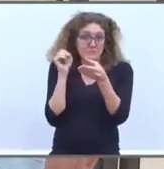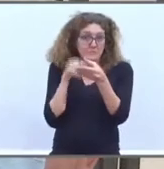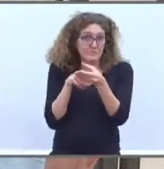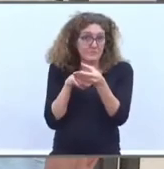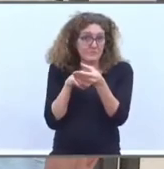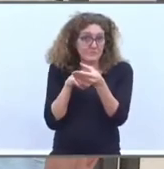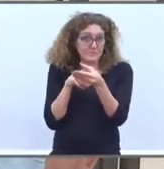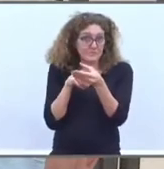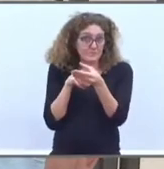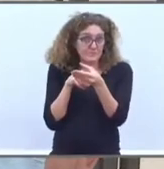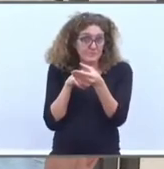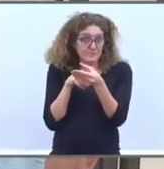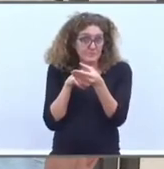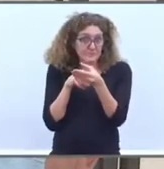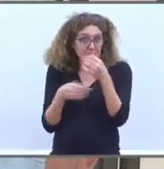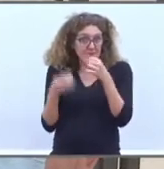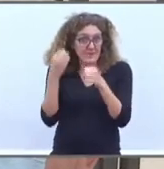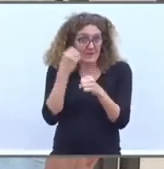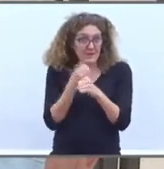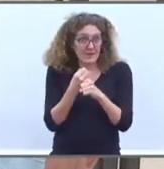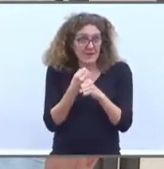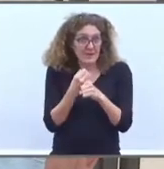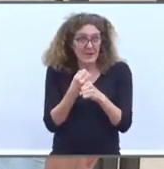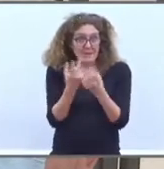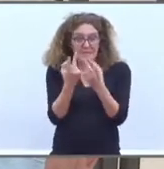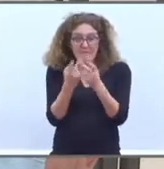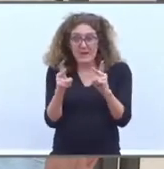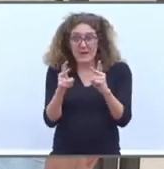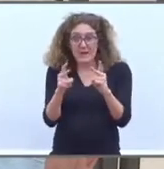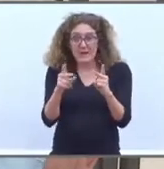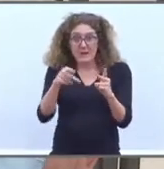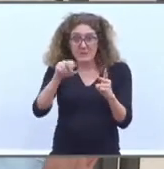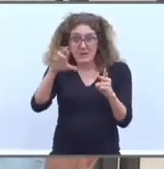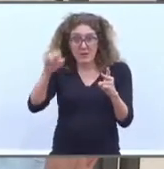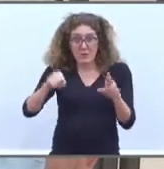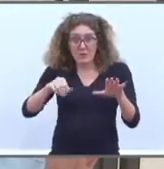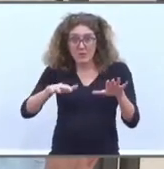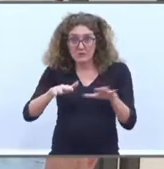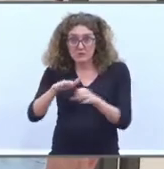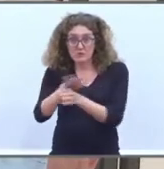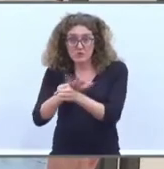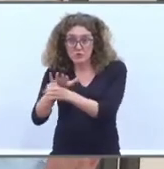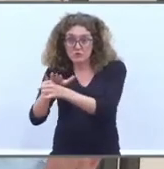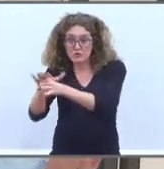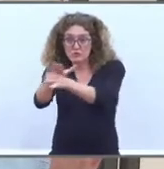un zonage de la commune en tenant compte des aléas,